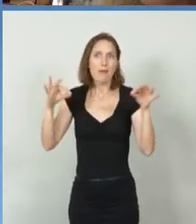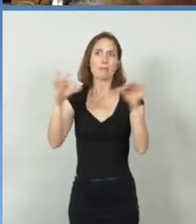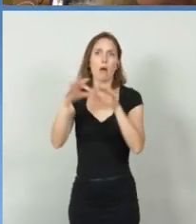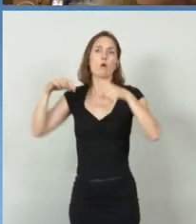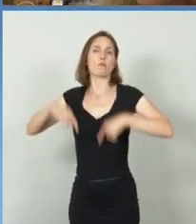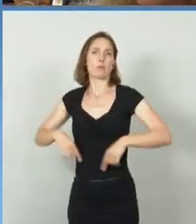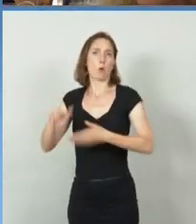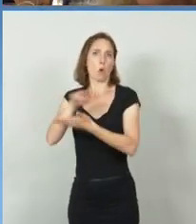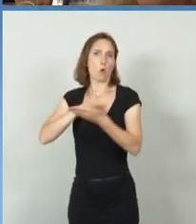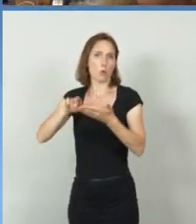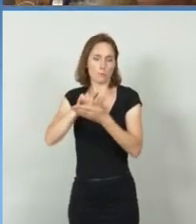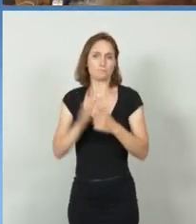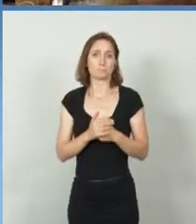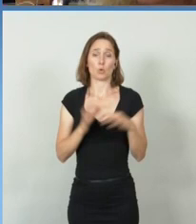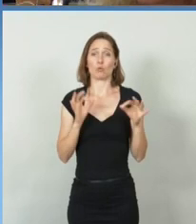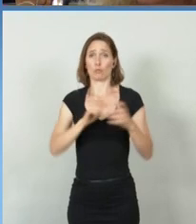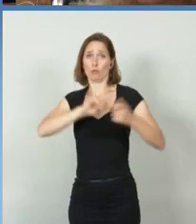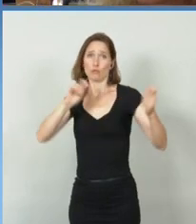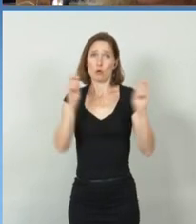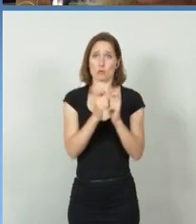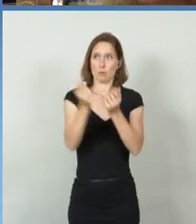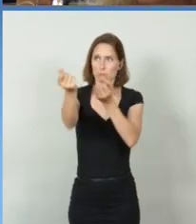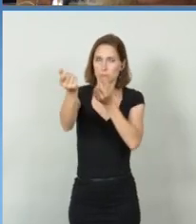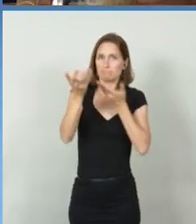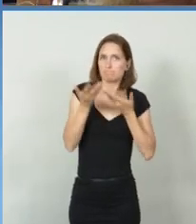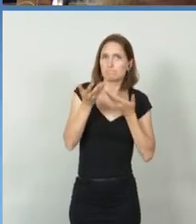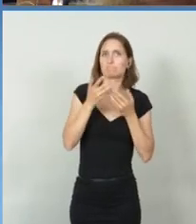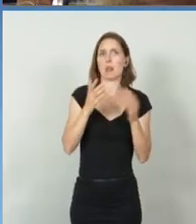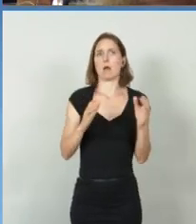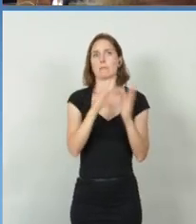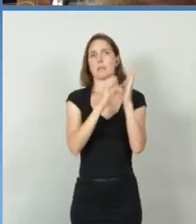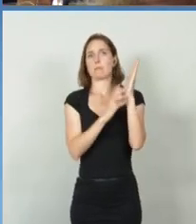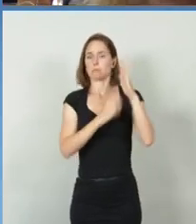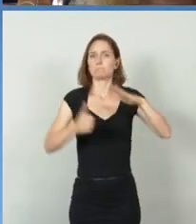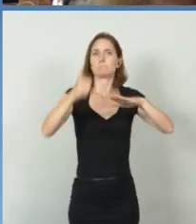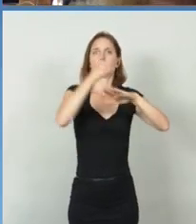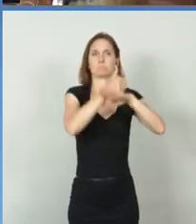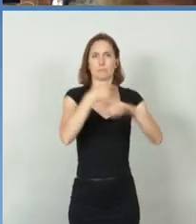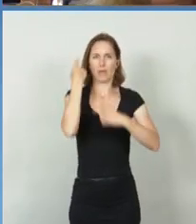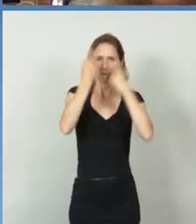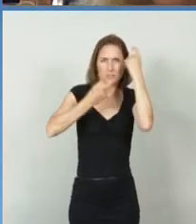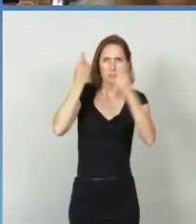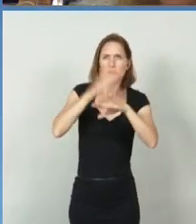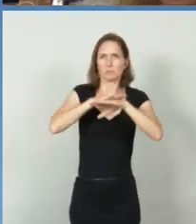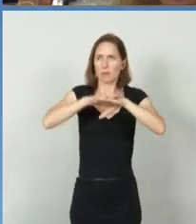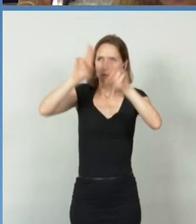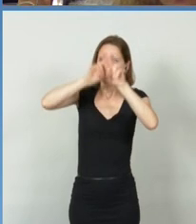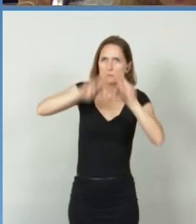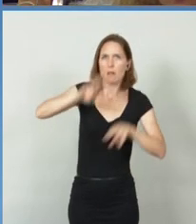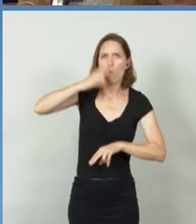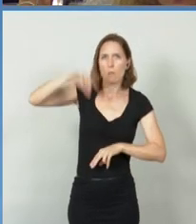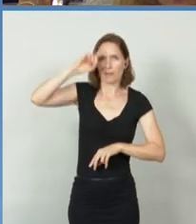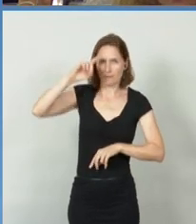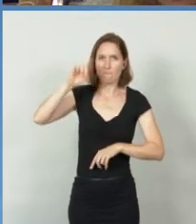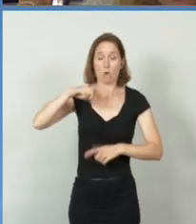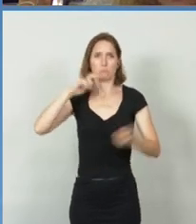nous invitent à redéfinir par cette délibération cadres les axes de la politique européenne et internationales de la ville de Grenoble la dernière délibération